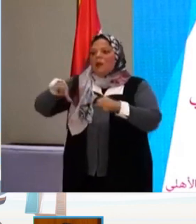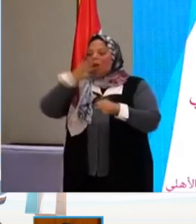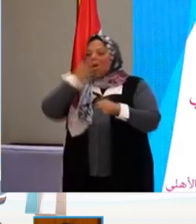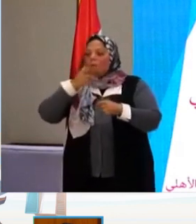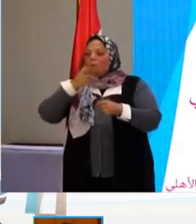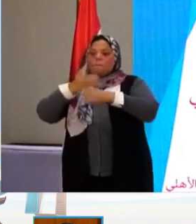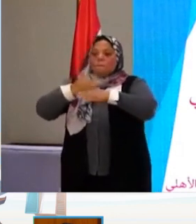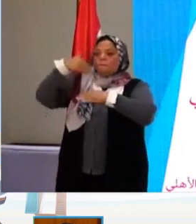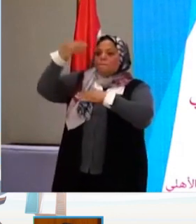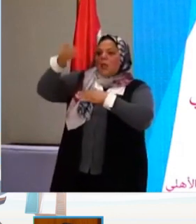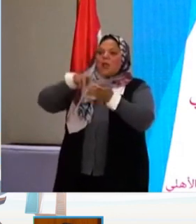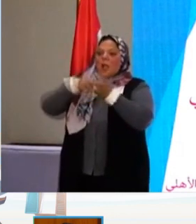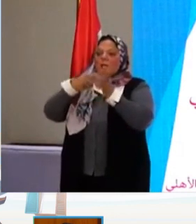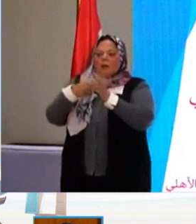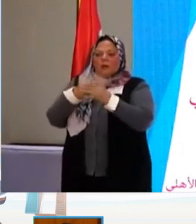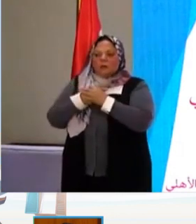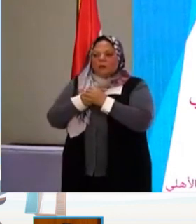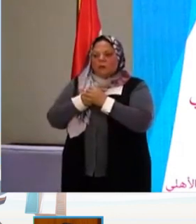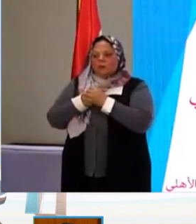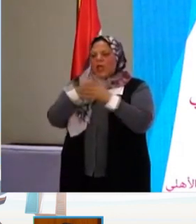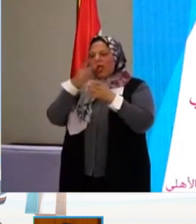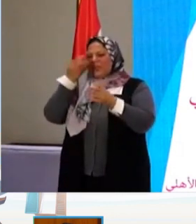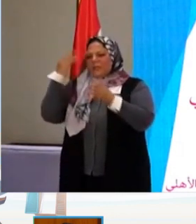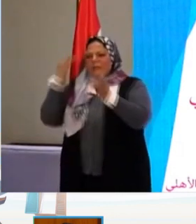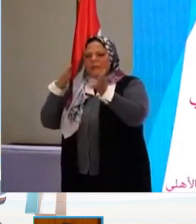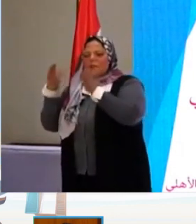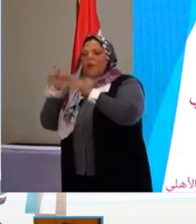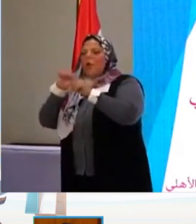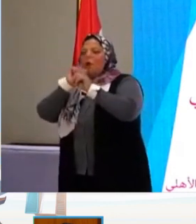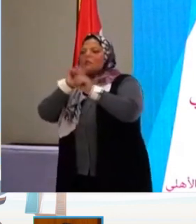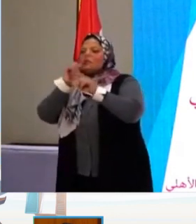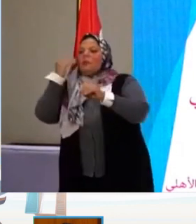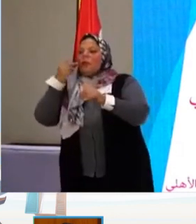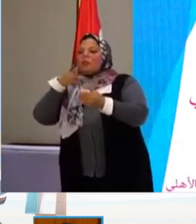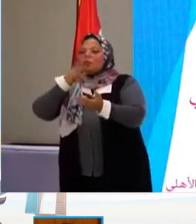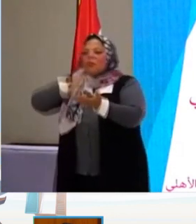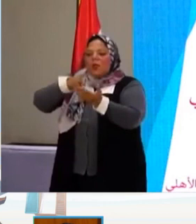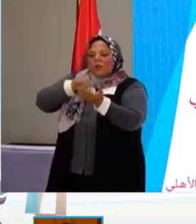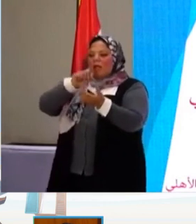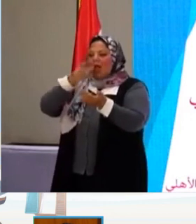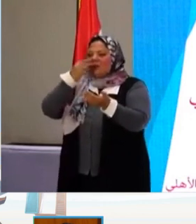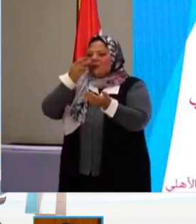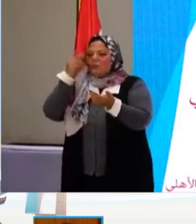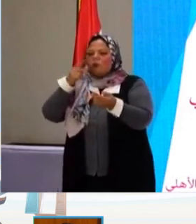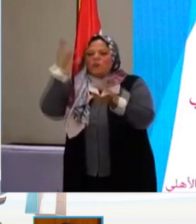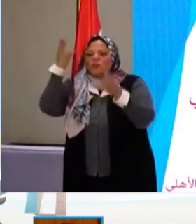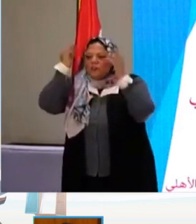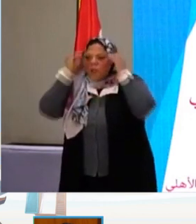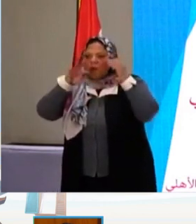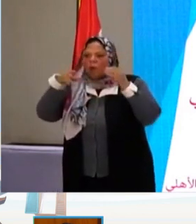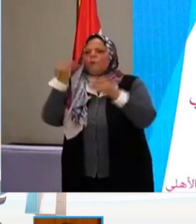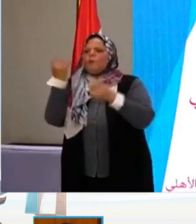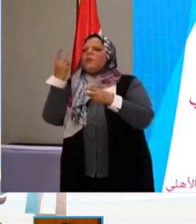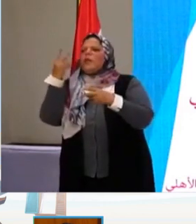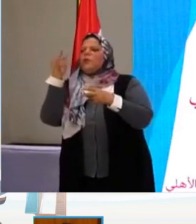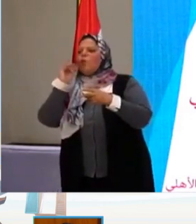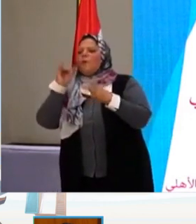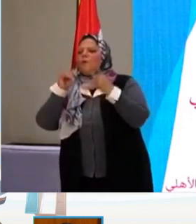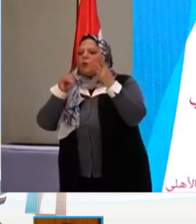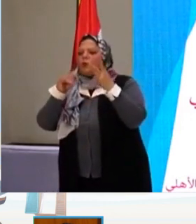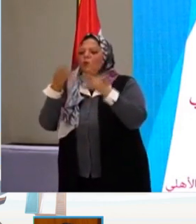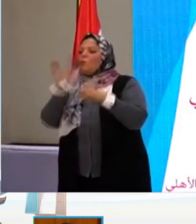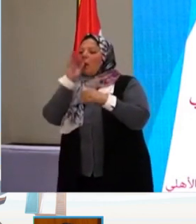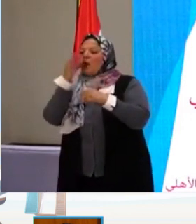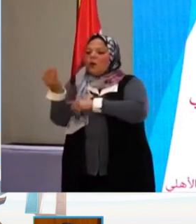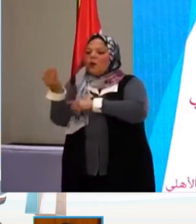الوزراء تفضل بالموافقه على منح عشان باقي الجمعيات تلحق تقدم هي كمان. عشان باقي الجمعيات تلحق، لان احنا استندنا ان